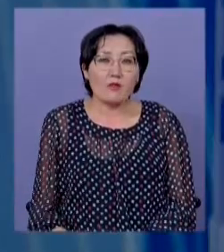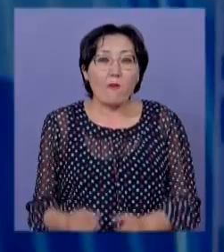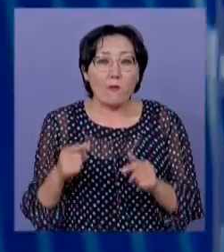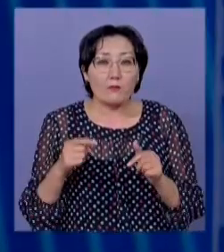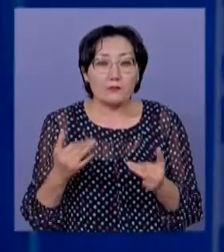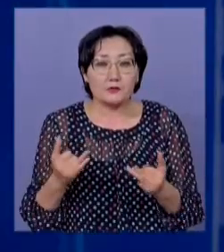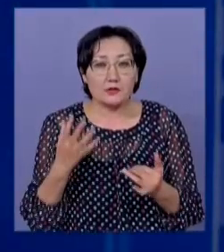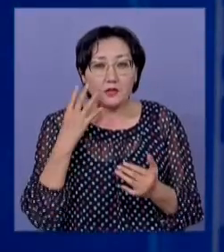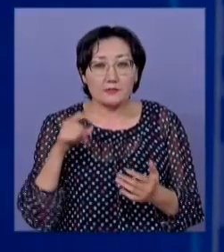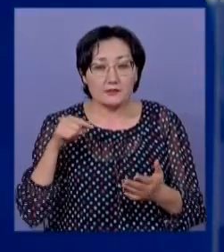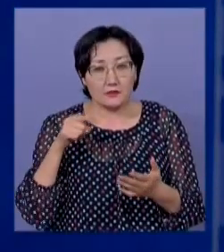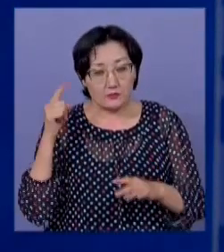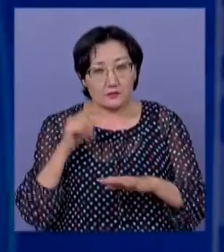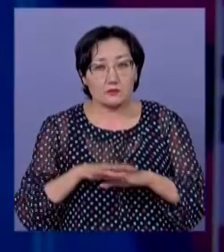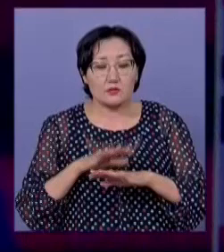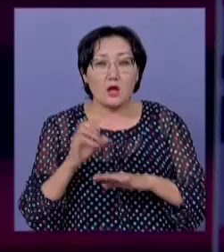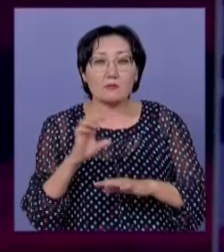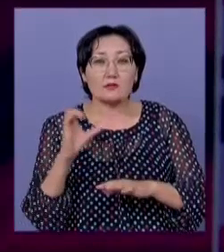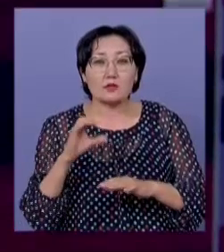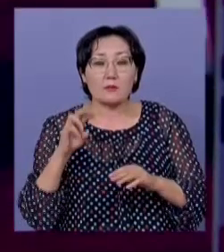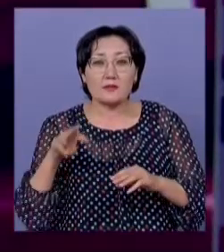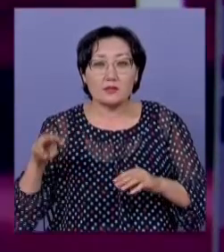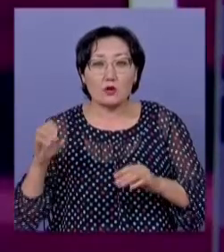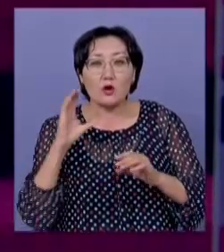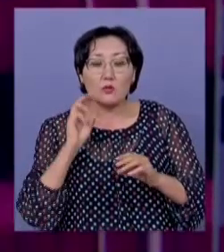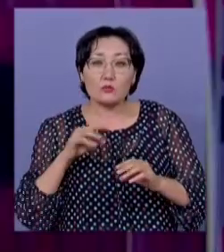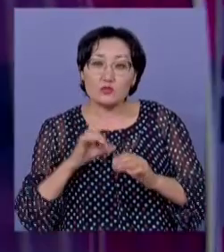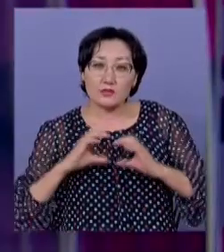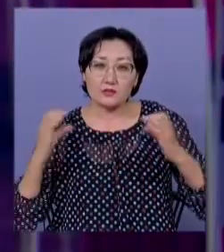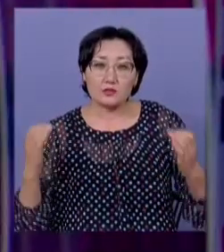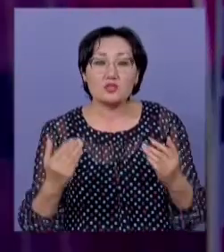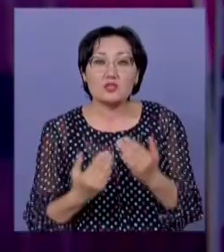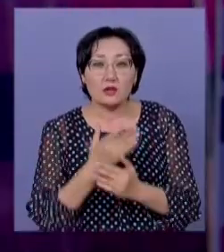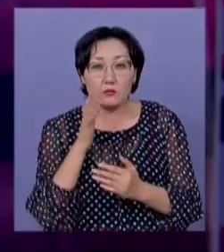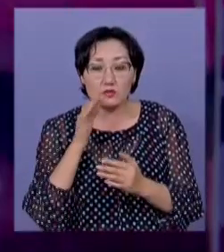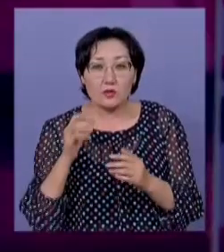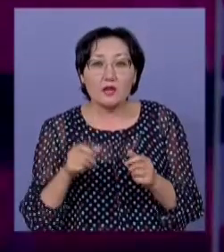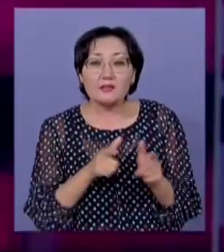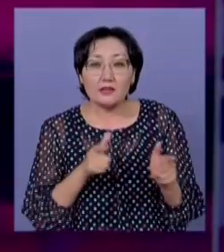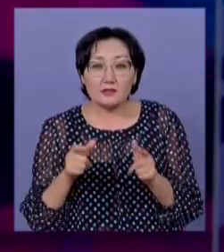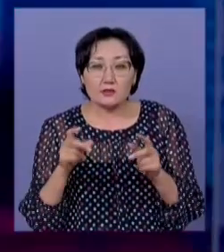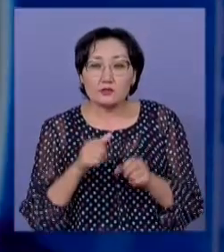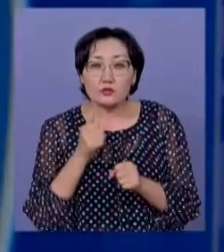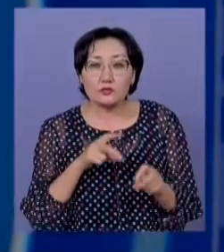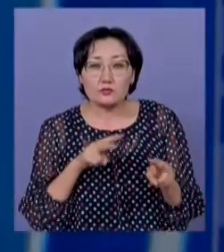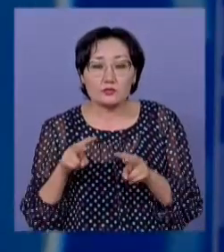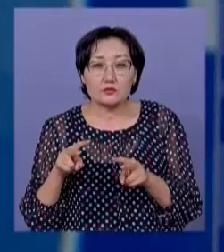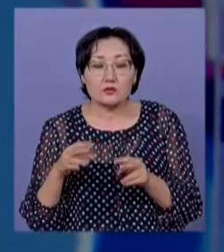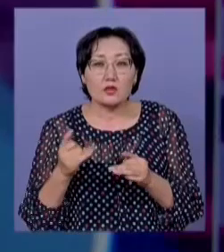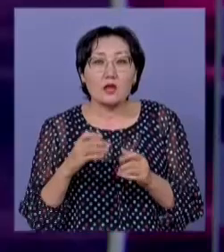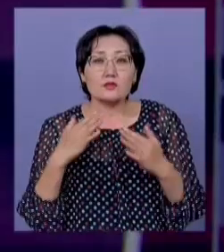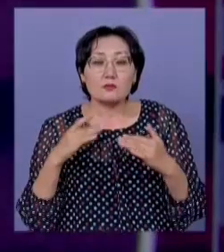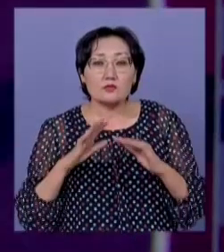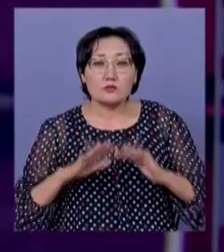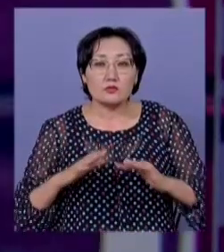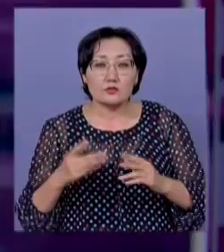Бүгін Алматы әкімі Бақытжан Сағынтаев Медеу мұз айдынының жаңа маусымға дайындығын тыңғылықты тексерді. Қала басшысы демалыс